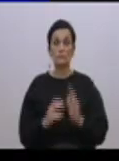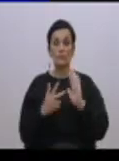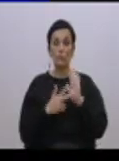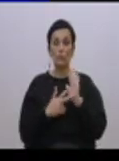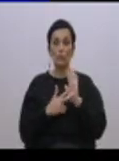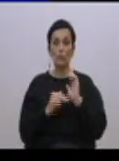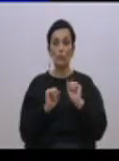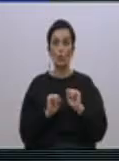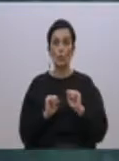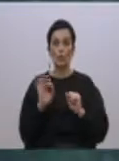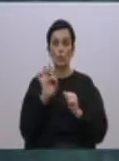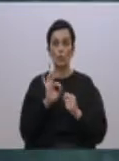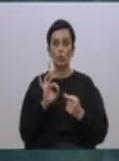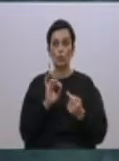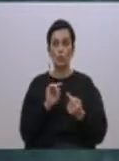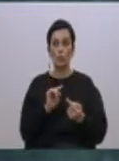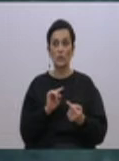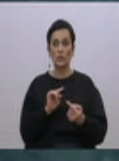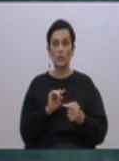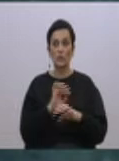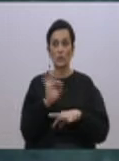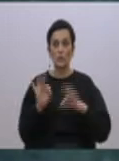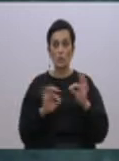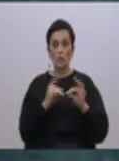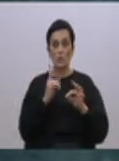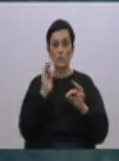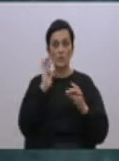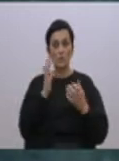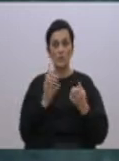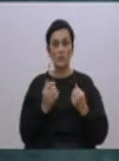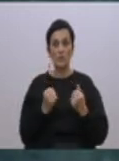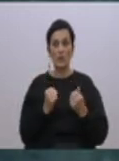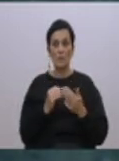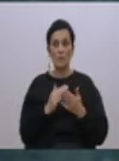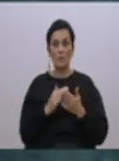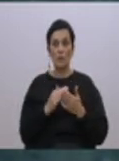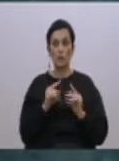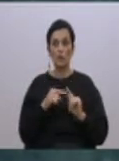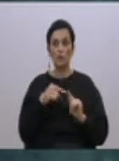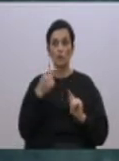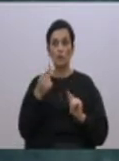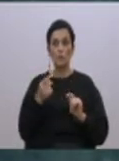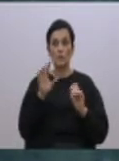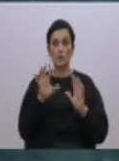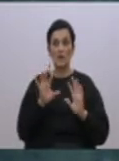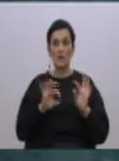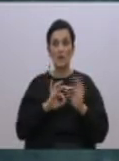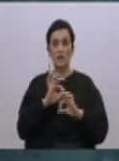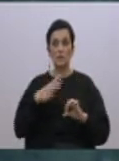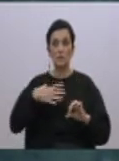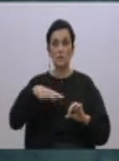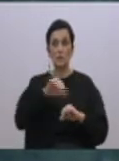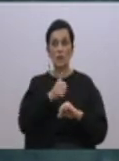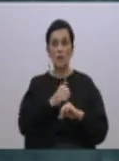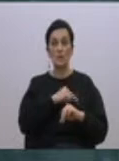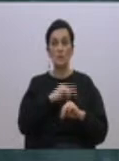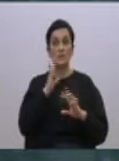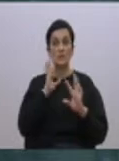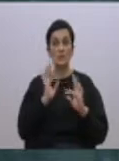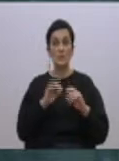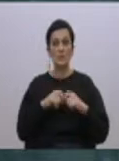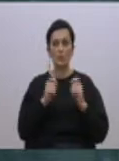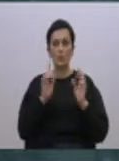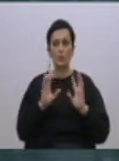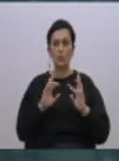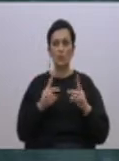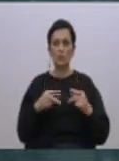Odhodim o creier, nul ci n-am de gând proiectul pe urmă să menit mirebule. Șiende i găhal canoș proiectul să cartos administrațiul să amândoi urmăriți codeștule